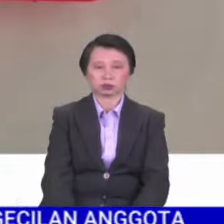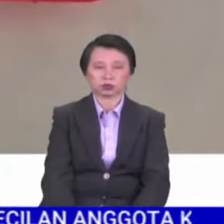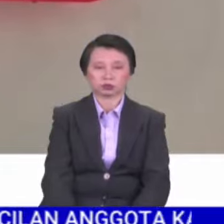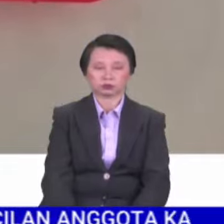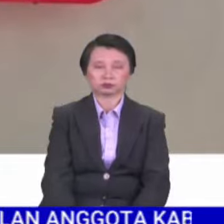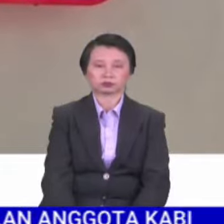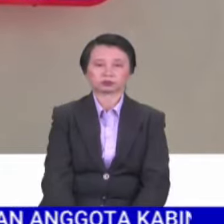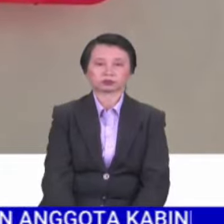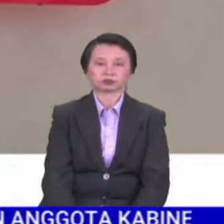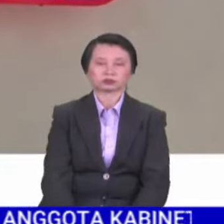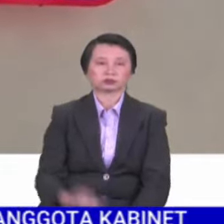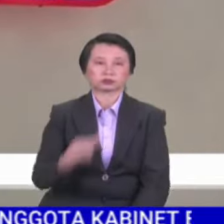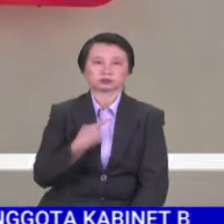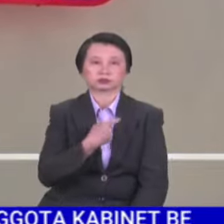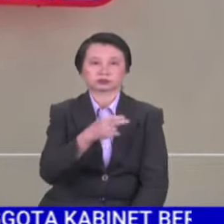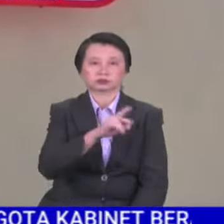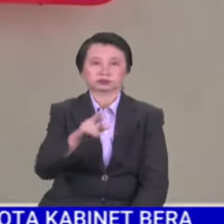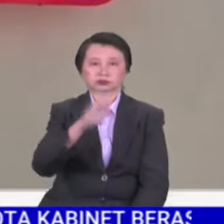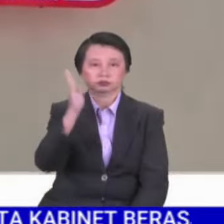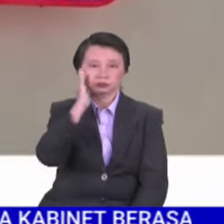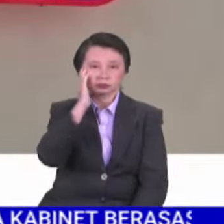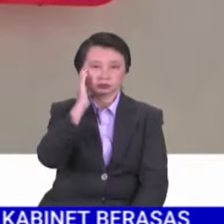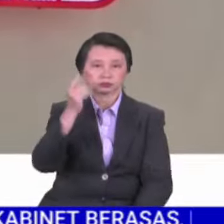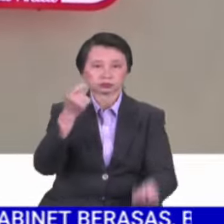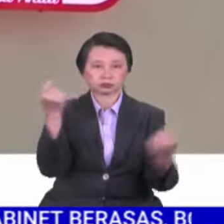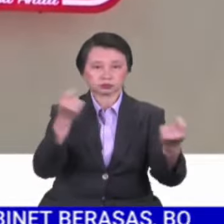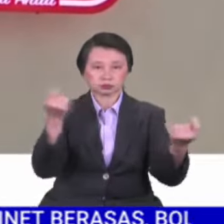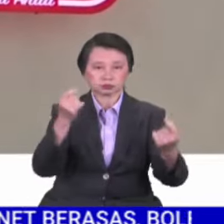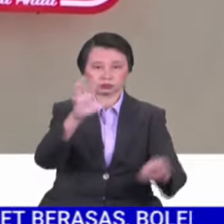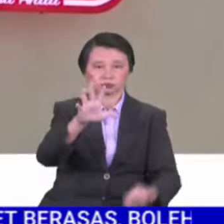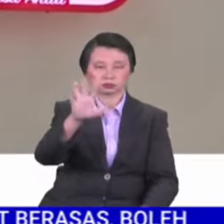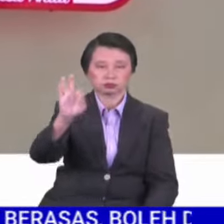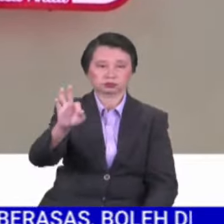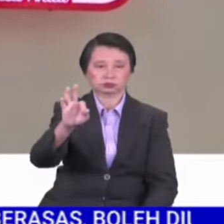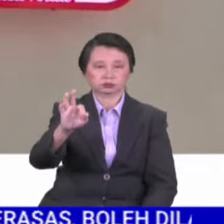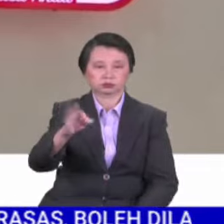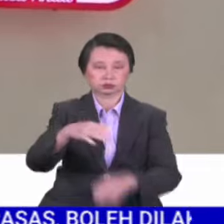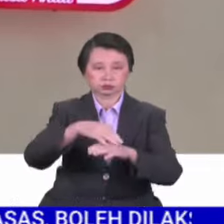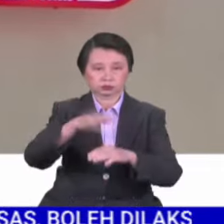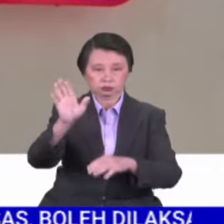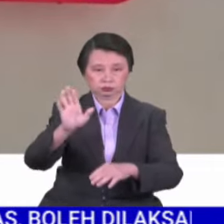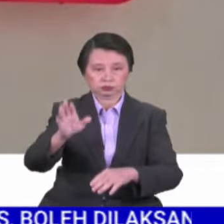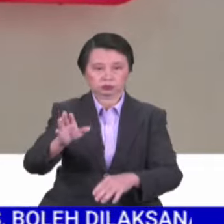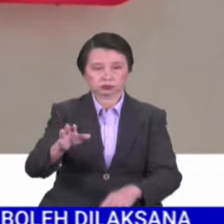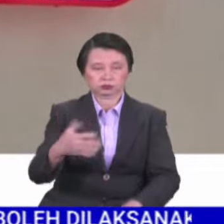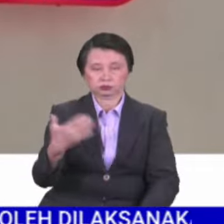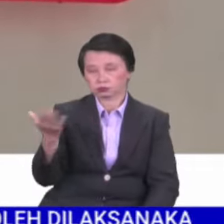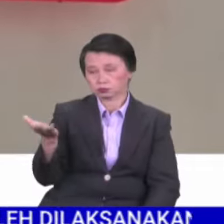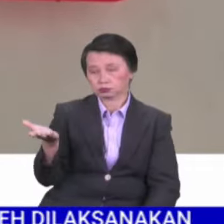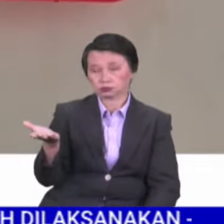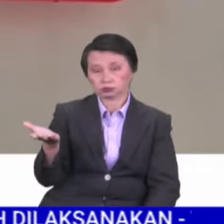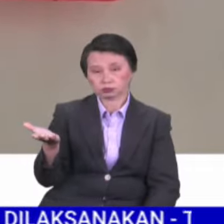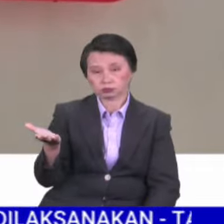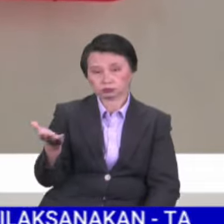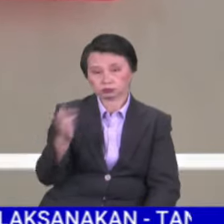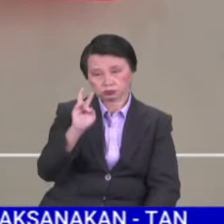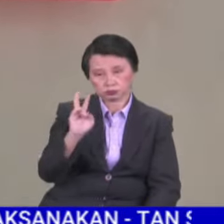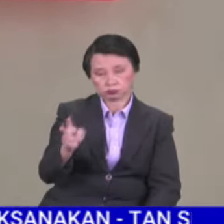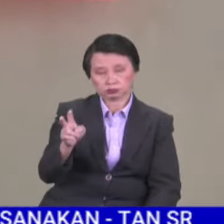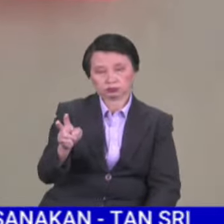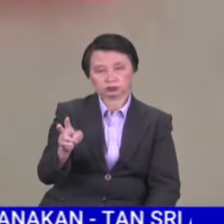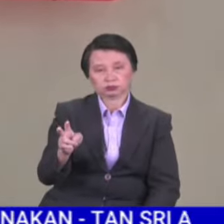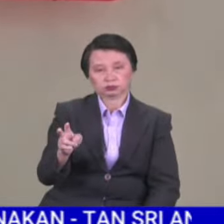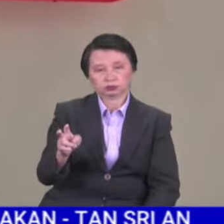Seperti mana kita sedia maklum, sambutan 59 tahun Kelantan FM pada hari ini dia agak rapat sikit